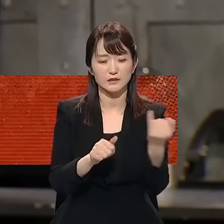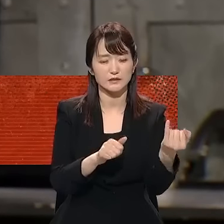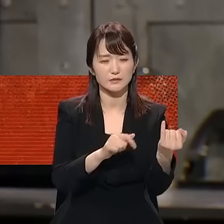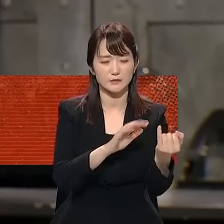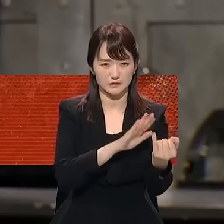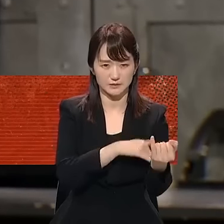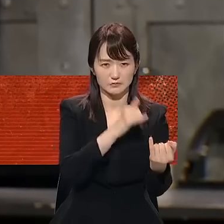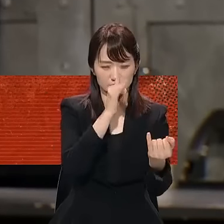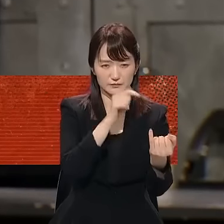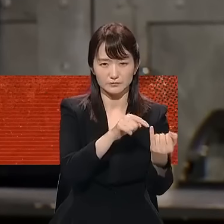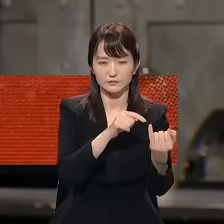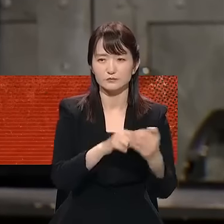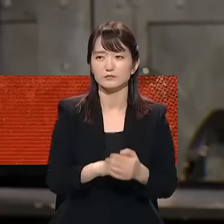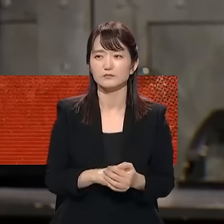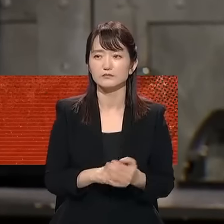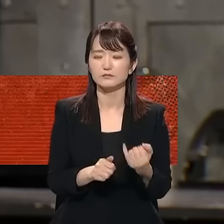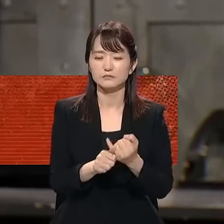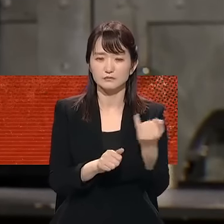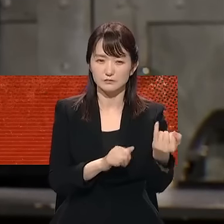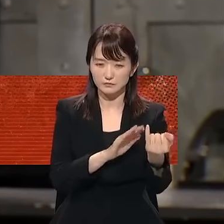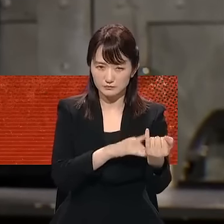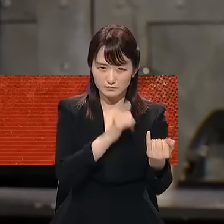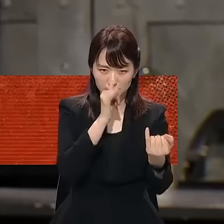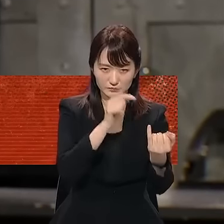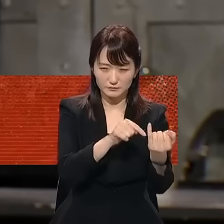같아요 아내가 유책